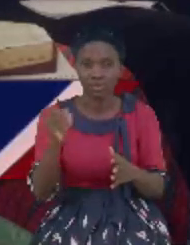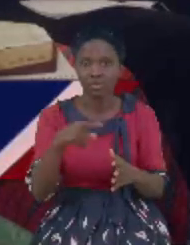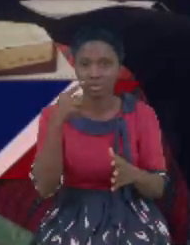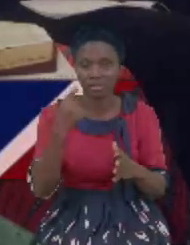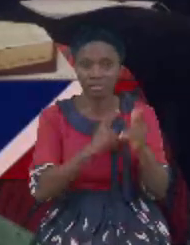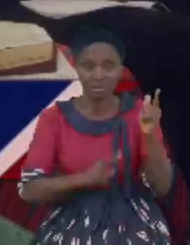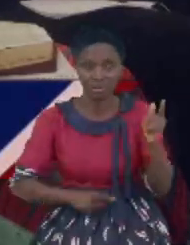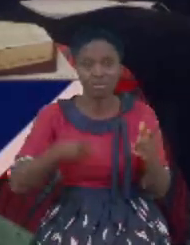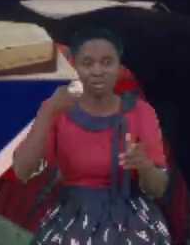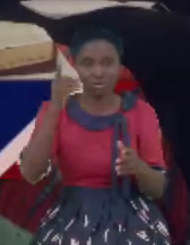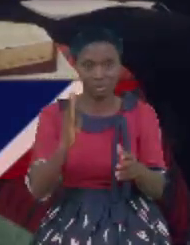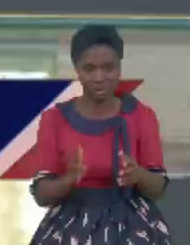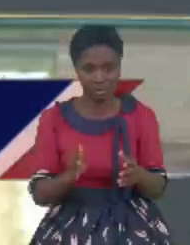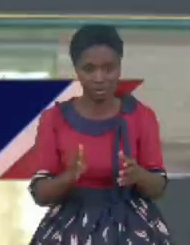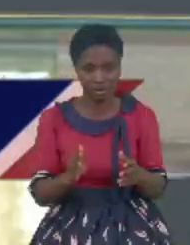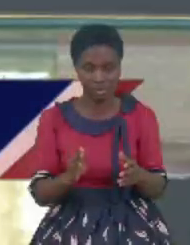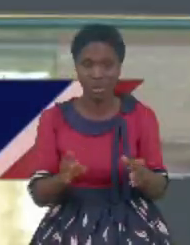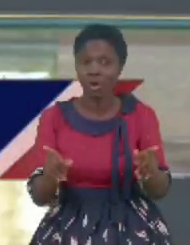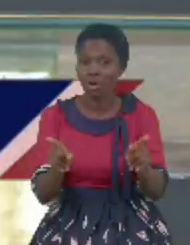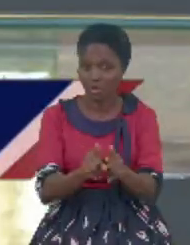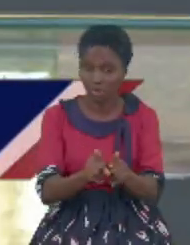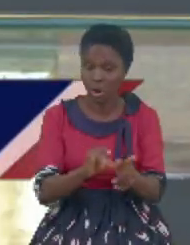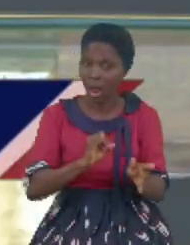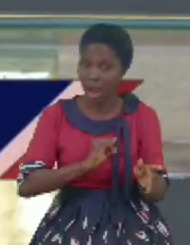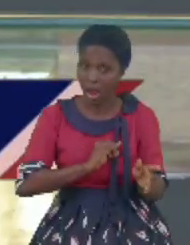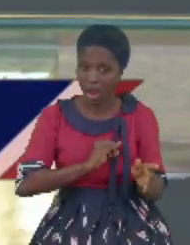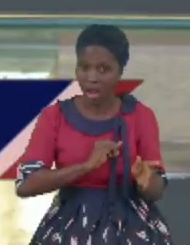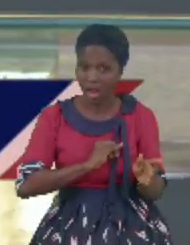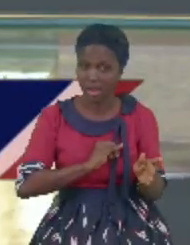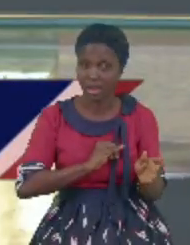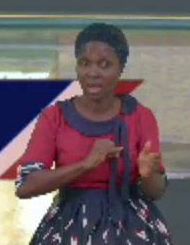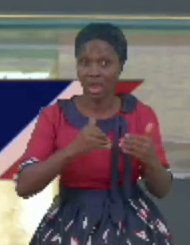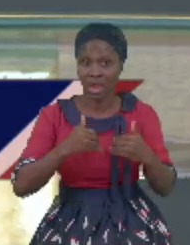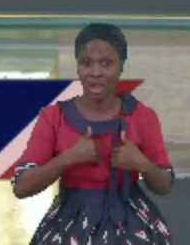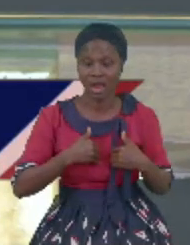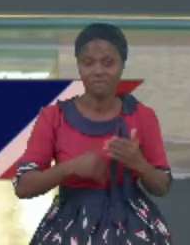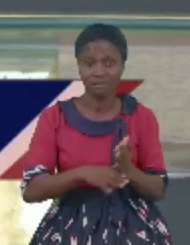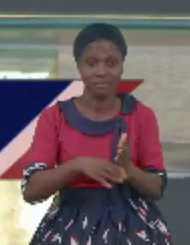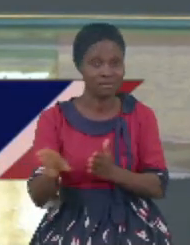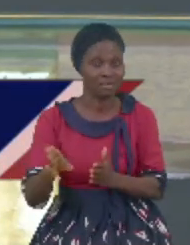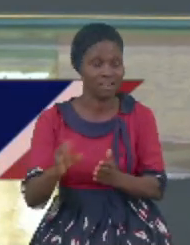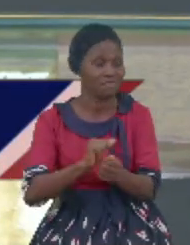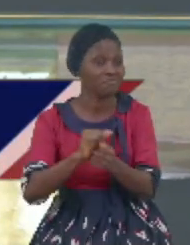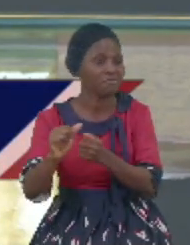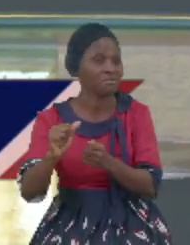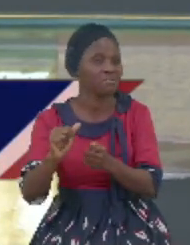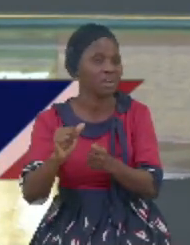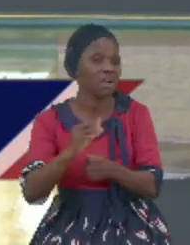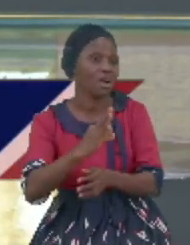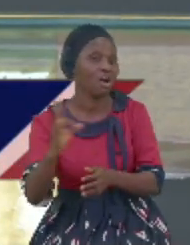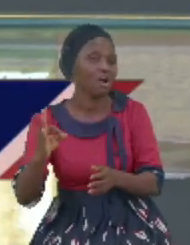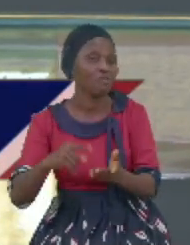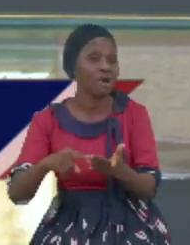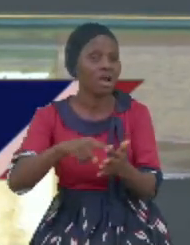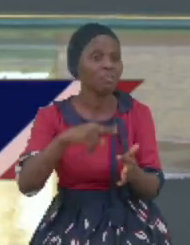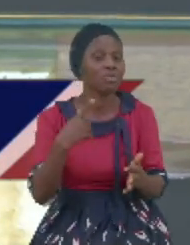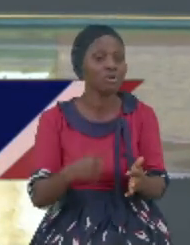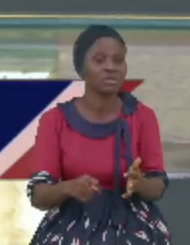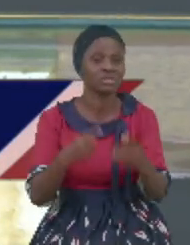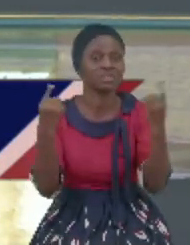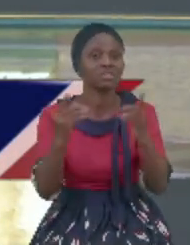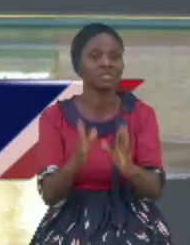C'est pourquoi tu diras, ainsi parle le Seigneur l'Éternel. Et si je les tiens éloignés parmi les